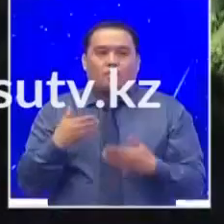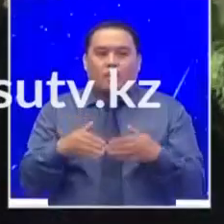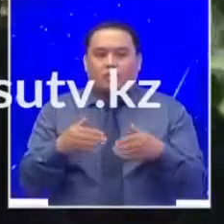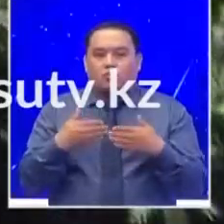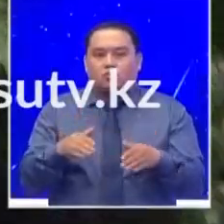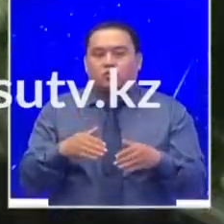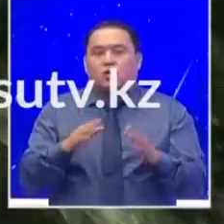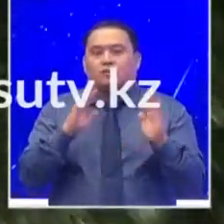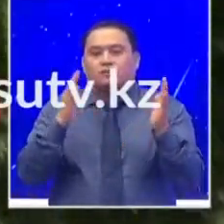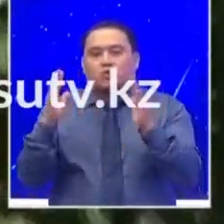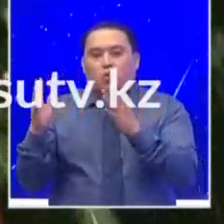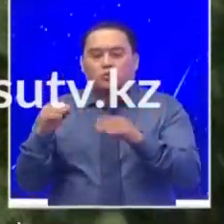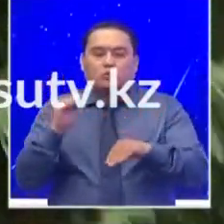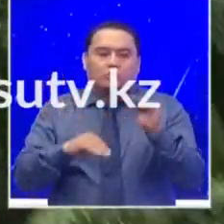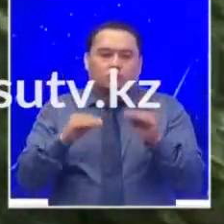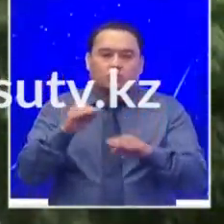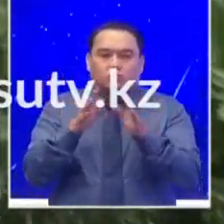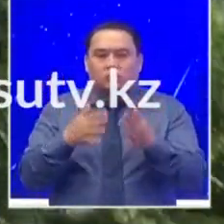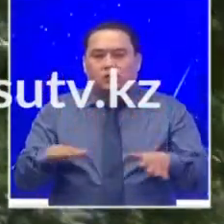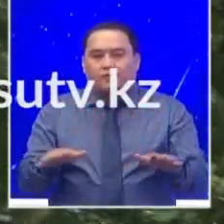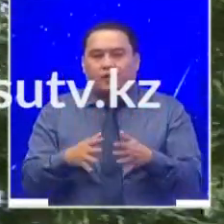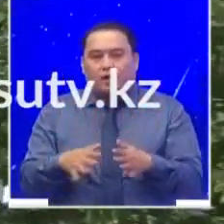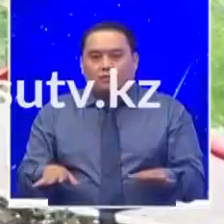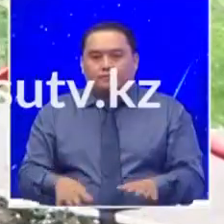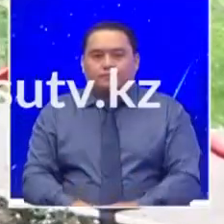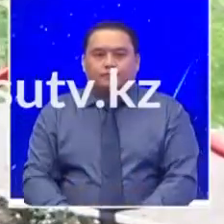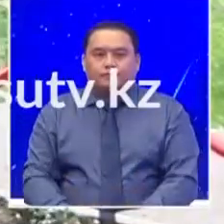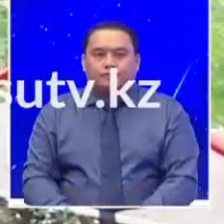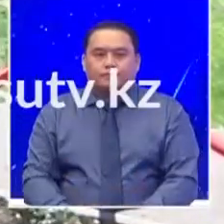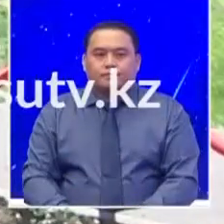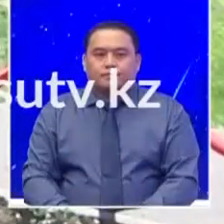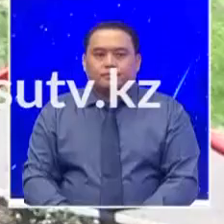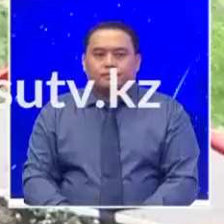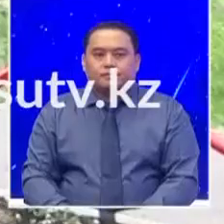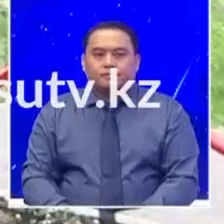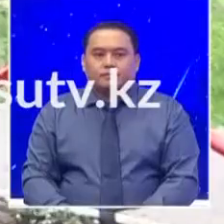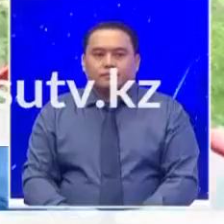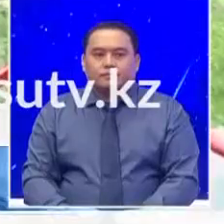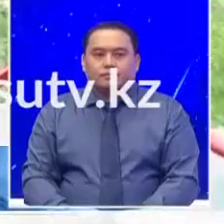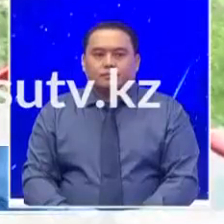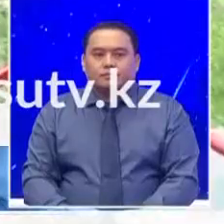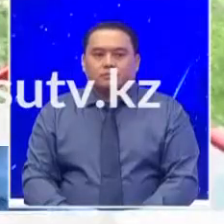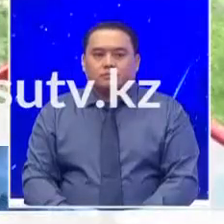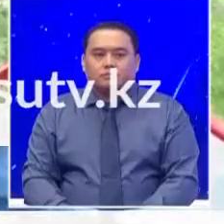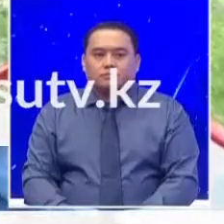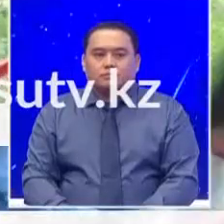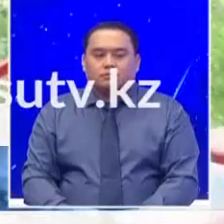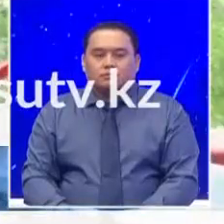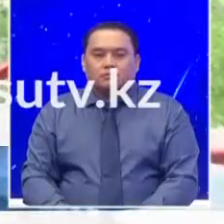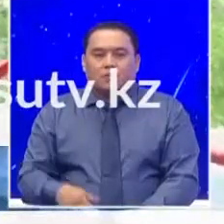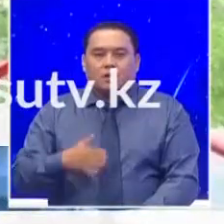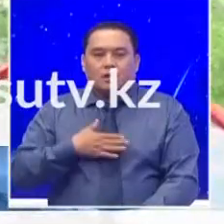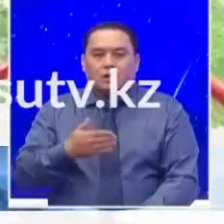облагородили территорию, посадили цветы и деревья. Я хочу выразить свою огромную благодарность